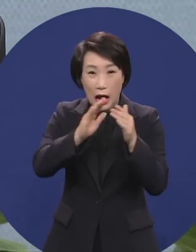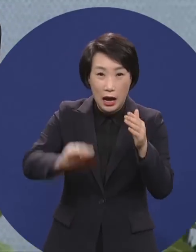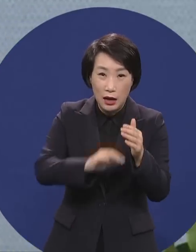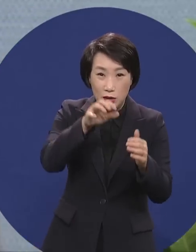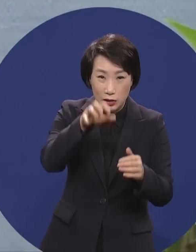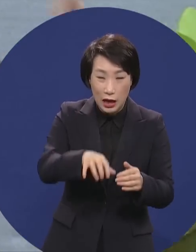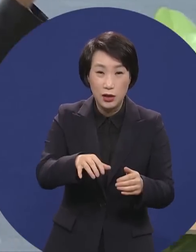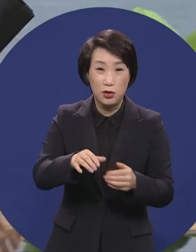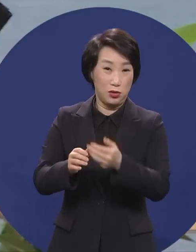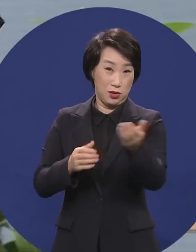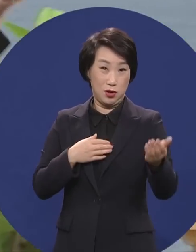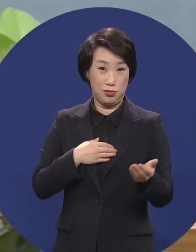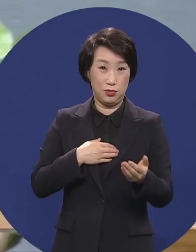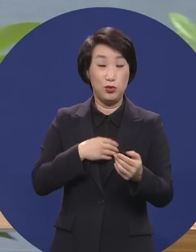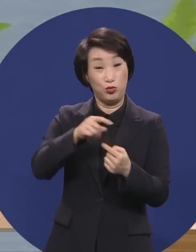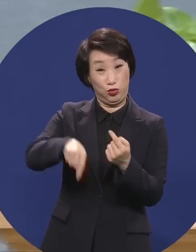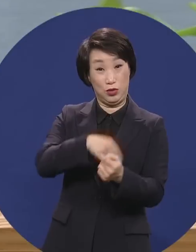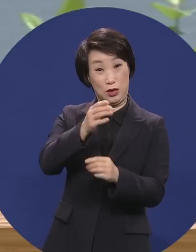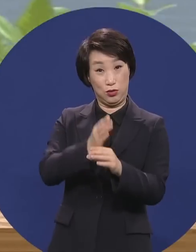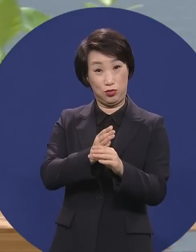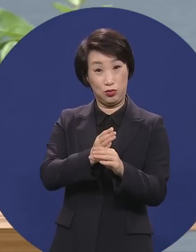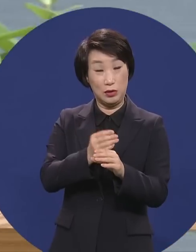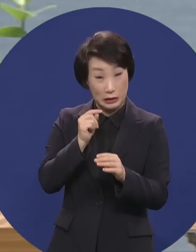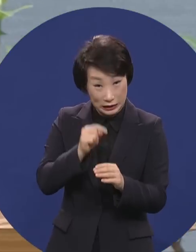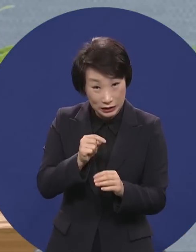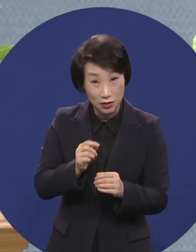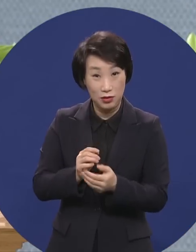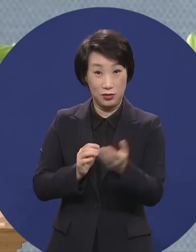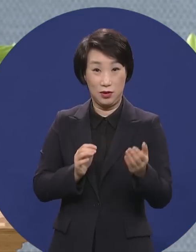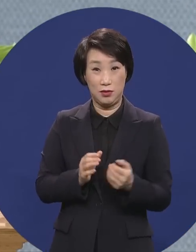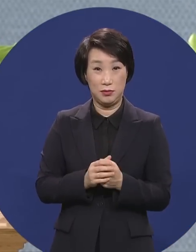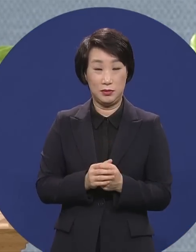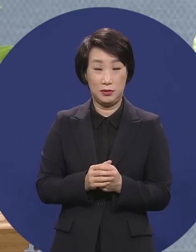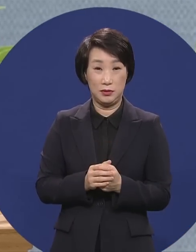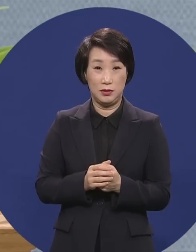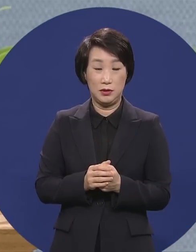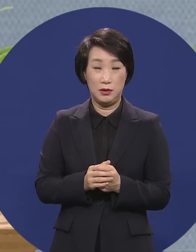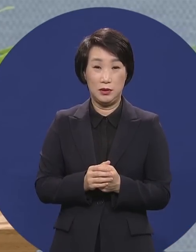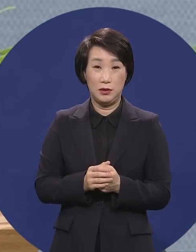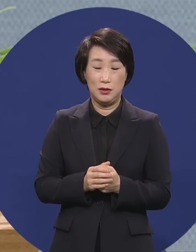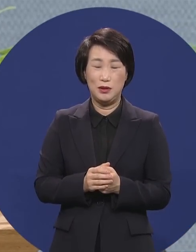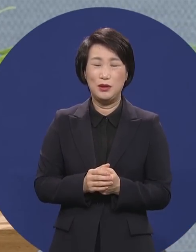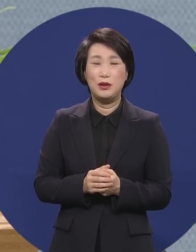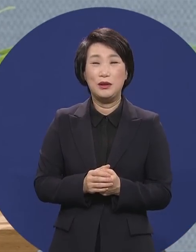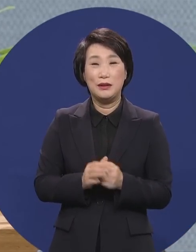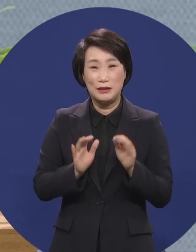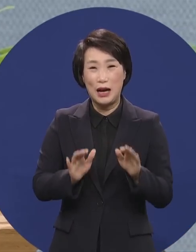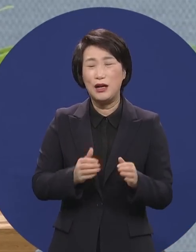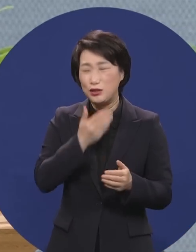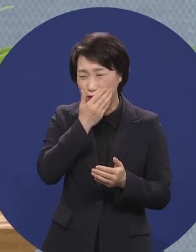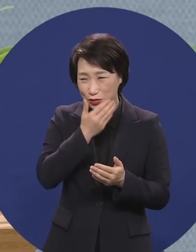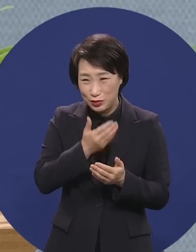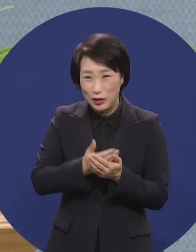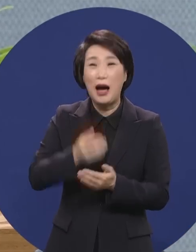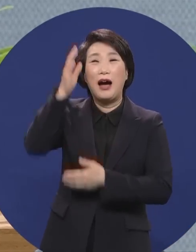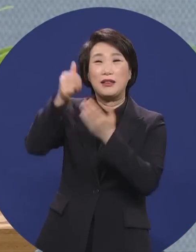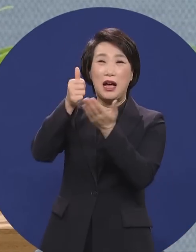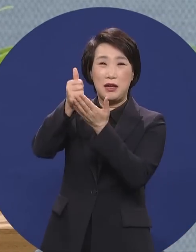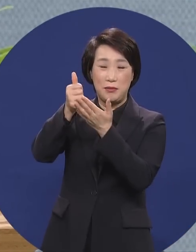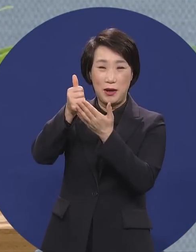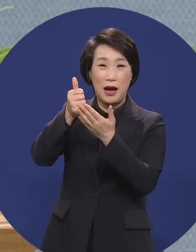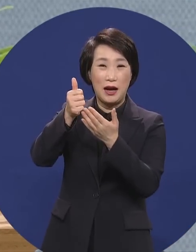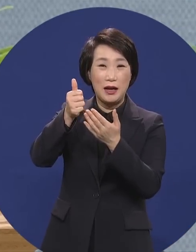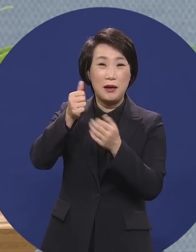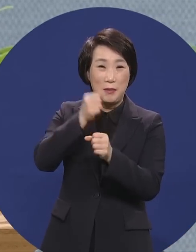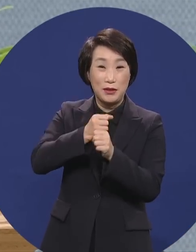하는 사이클이 돌아가고 있는 이런 아주 아름다운 혈연 속에서